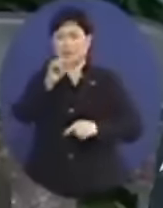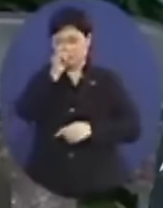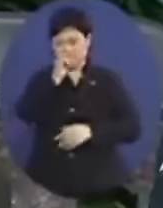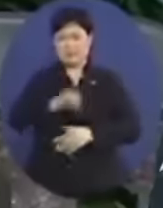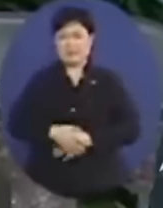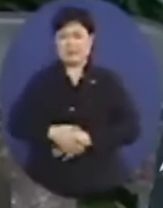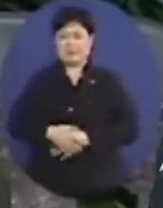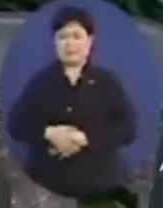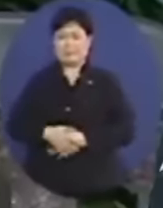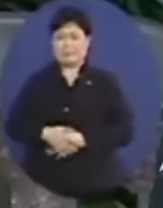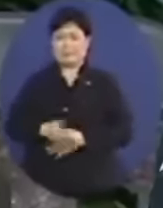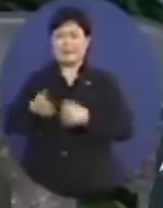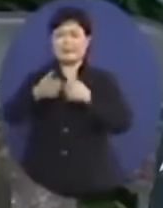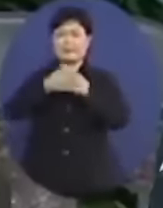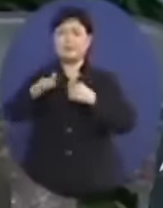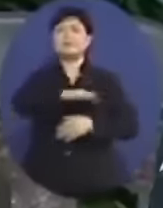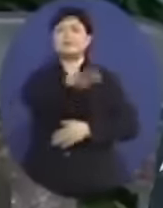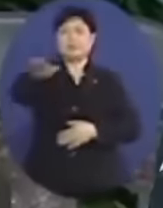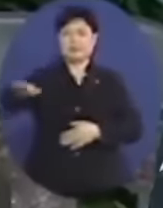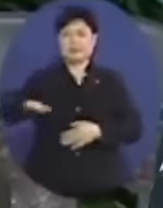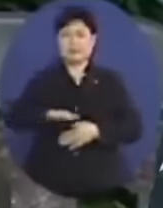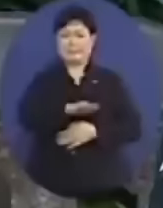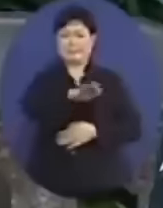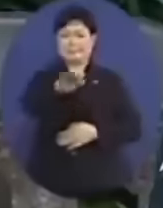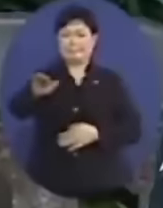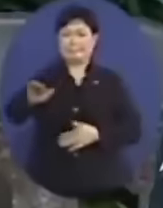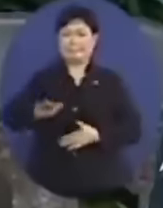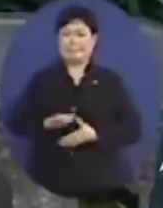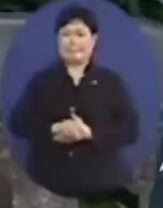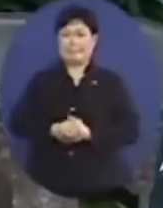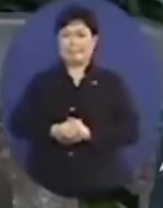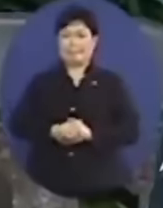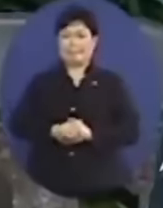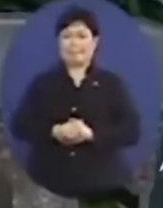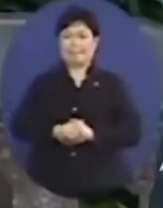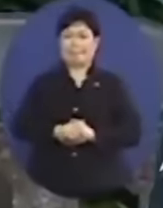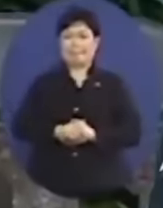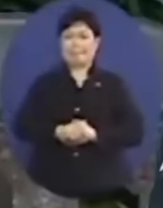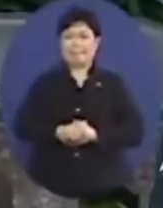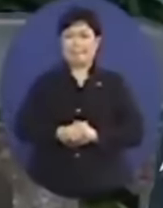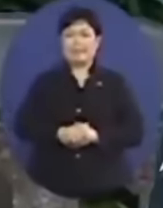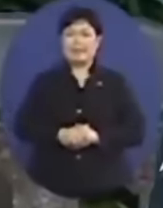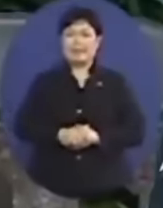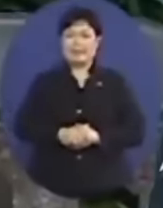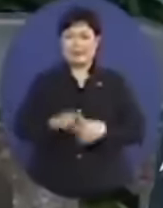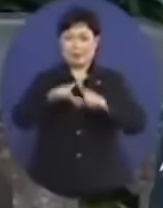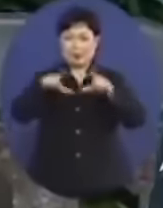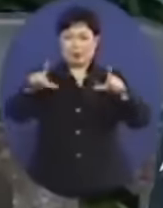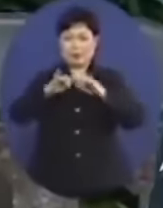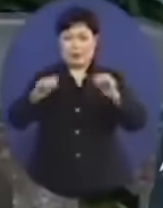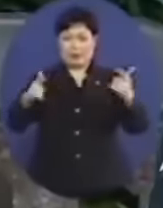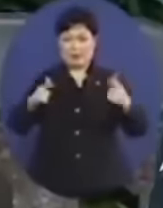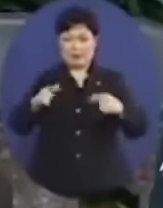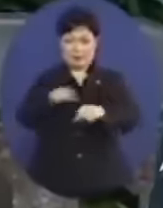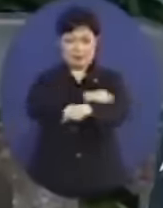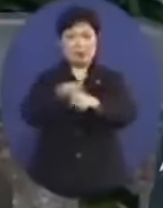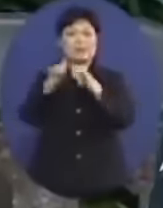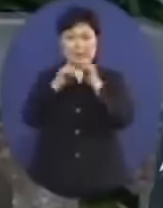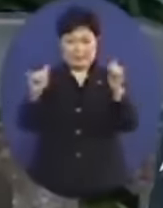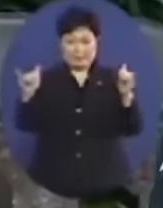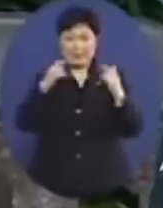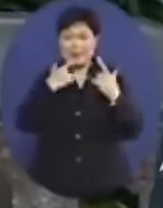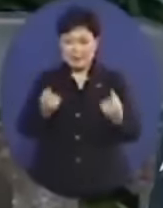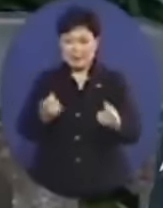아멘 그러므로 우리는 별난 사람들입니다 아멘 아멘 특별한 사람들인